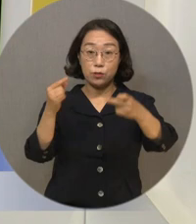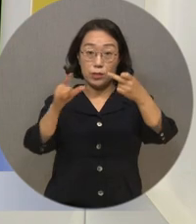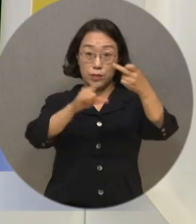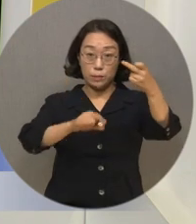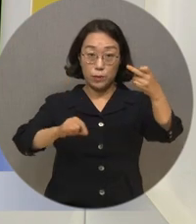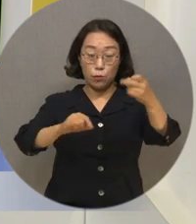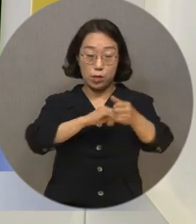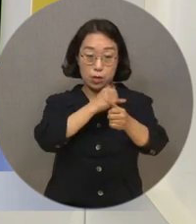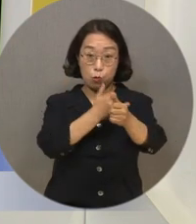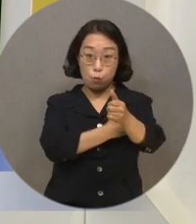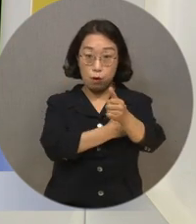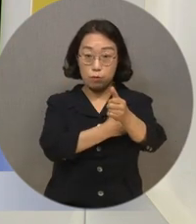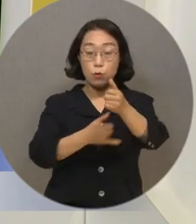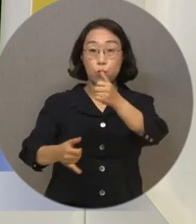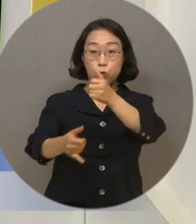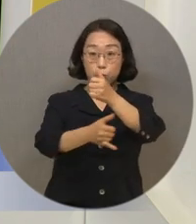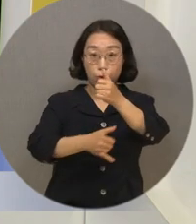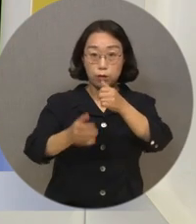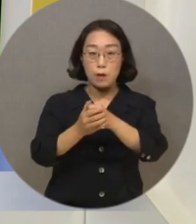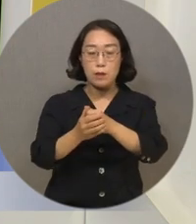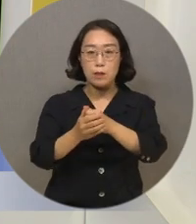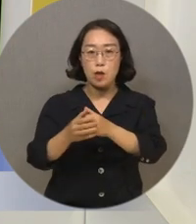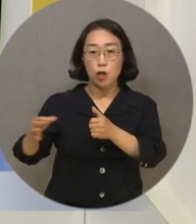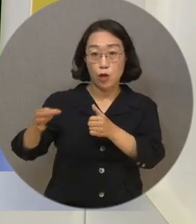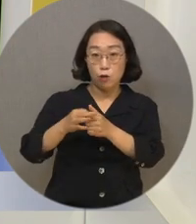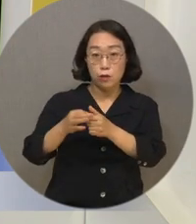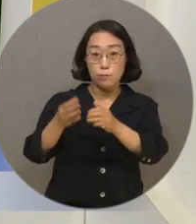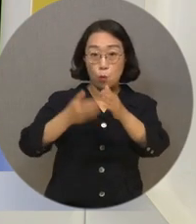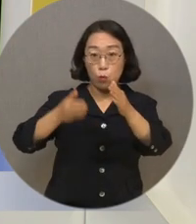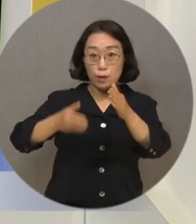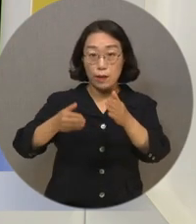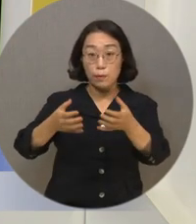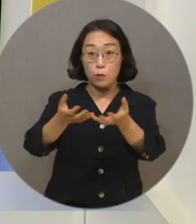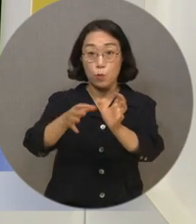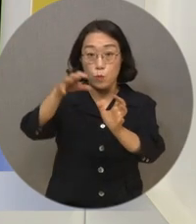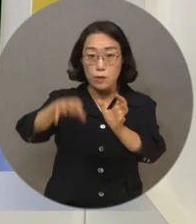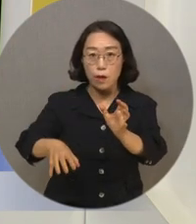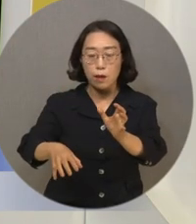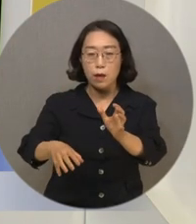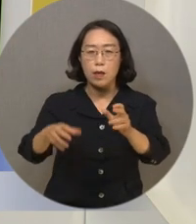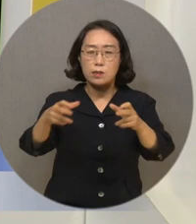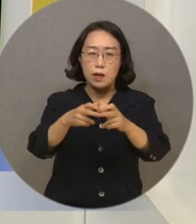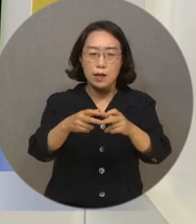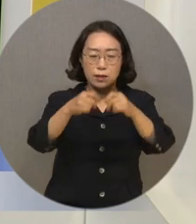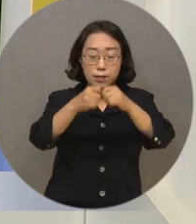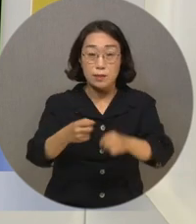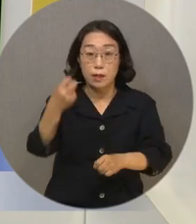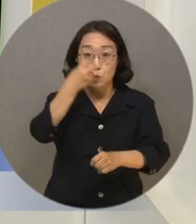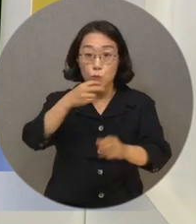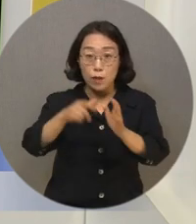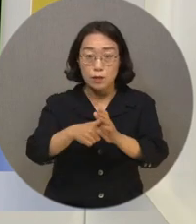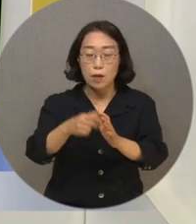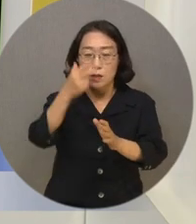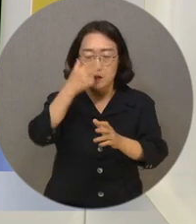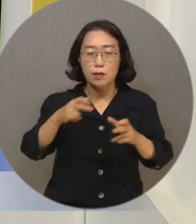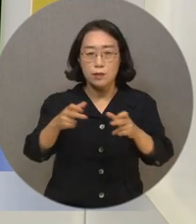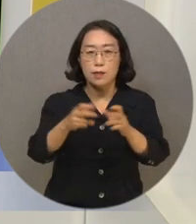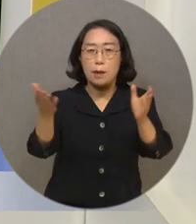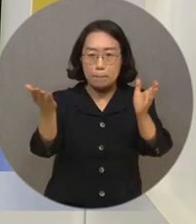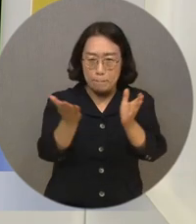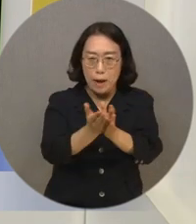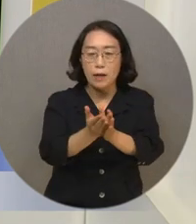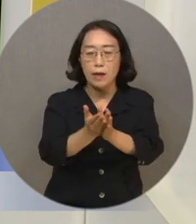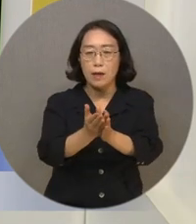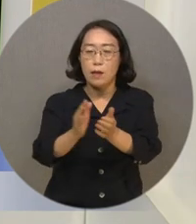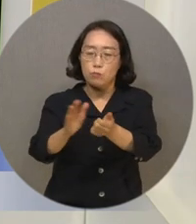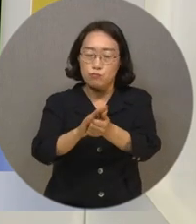인권위는 국민연금공단에 장애인 서비스 지원 종합조사를 실시할 때 시각장애 특성을 반영하라는